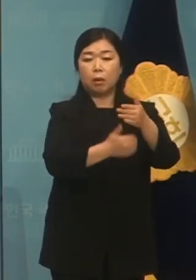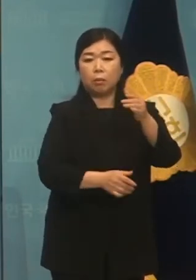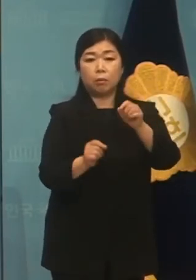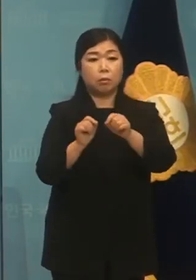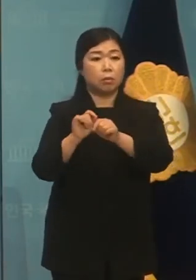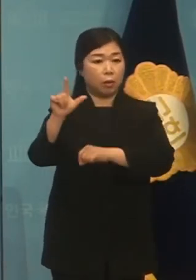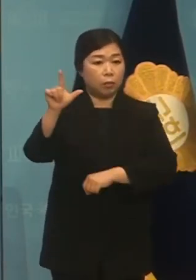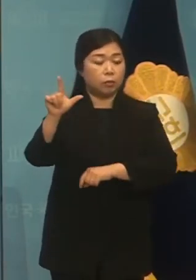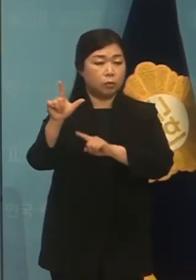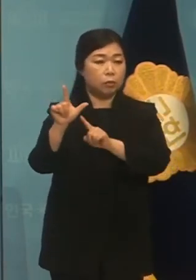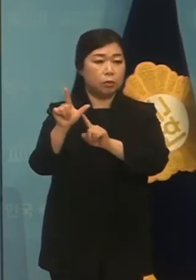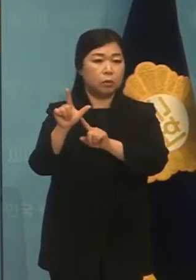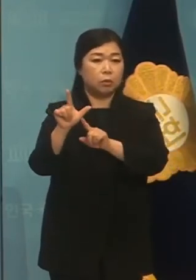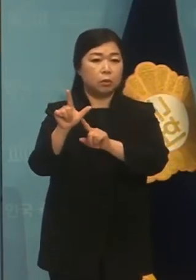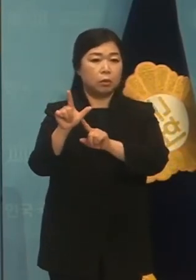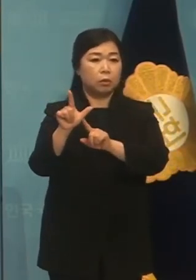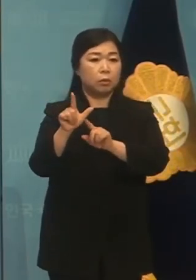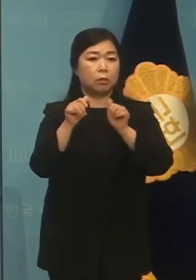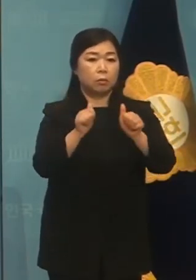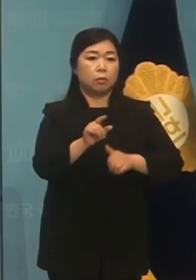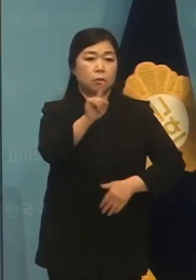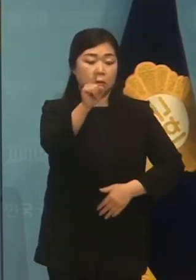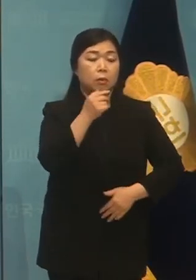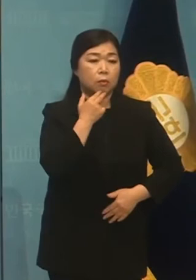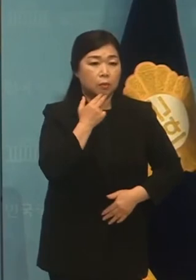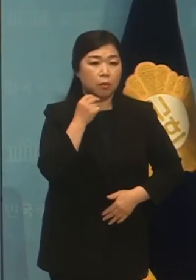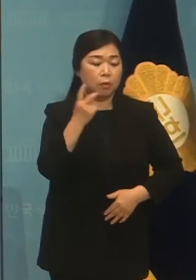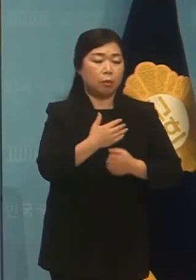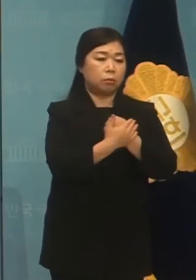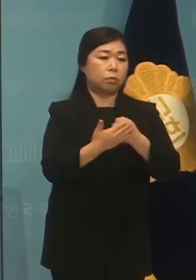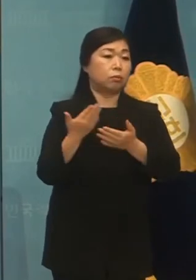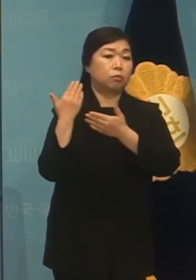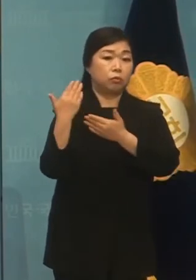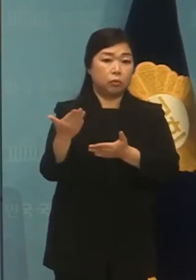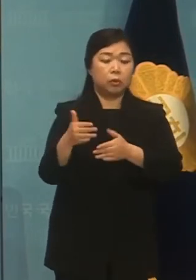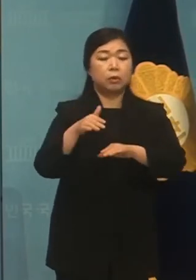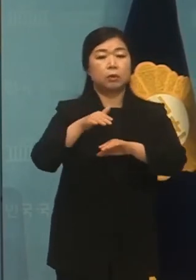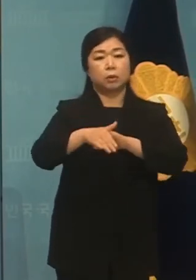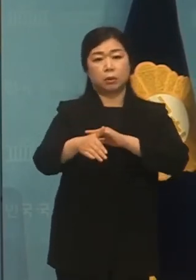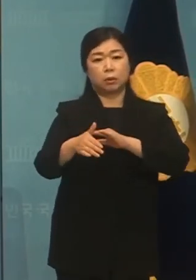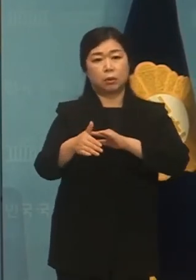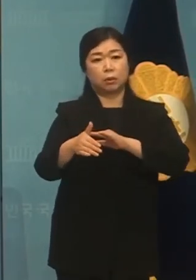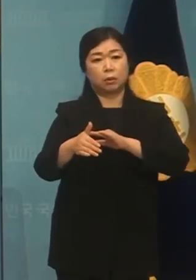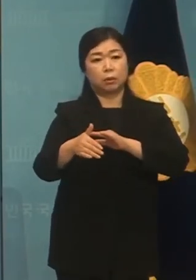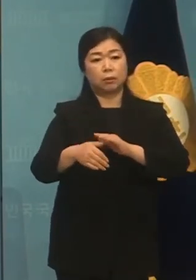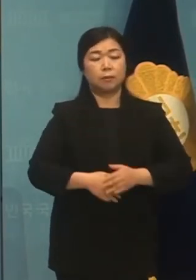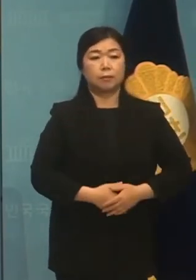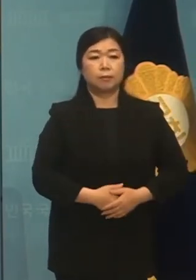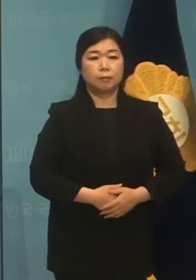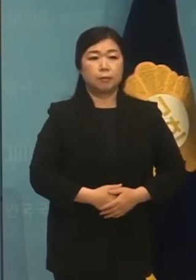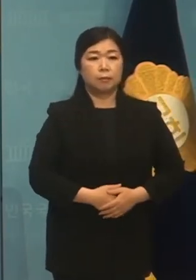대부분 불기소 처분하거나 기소 유예하는 이런 식으로 몰아갔네요.